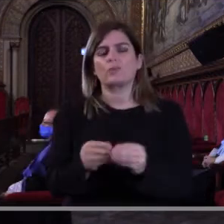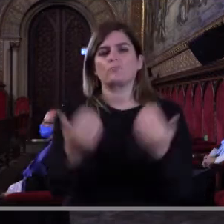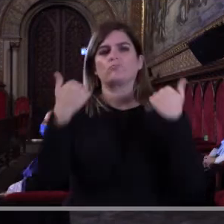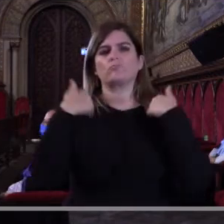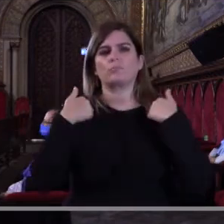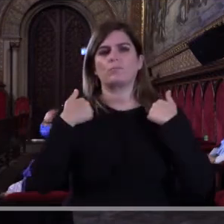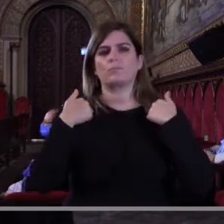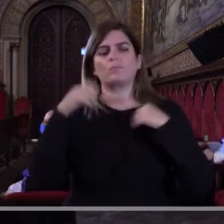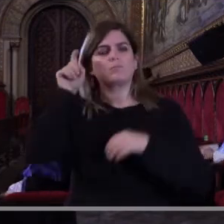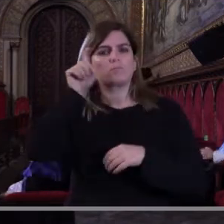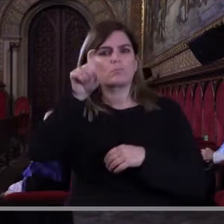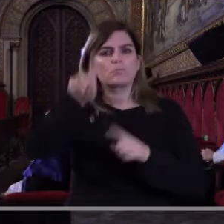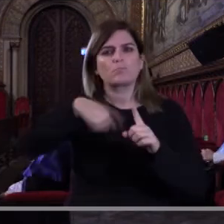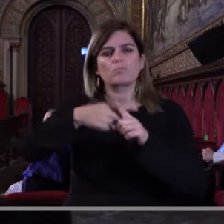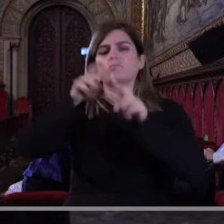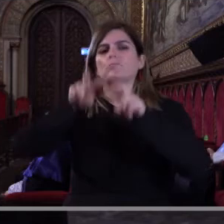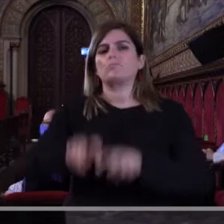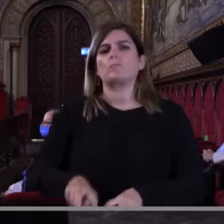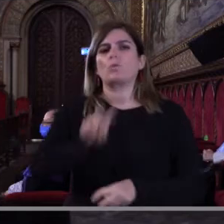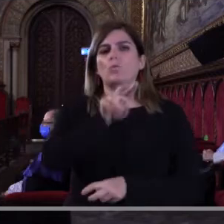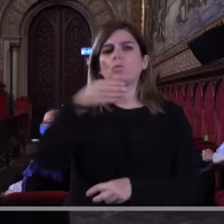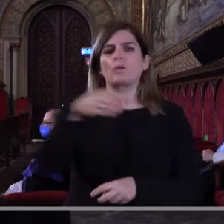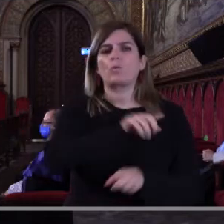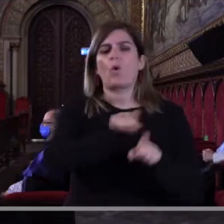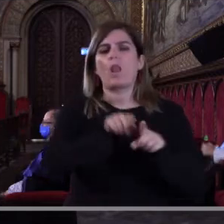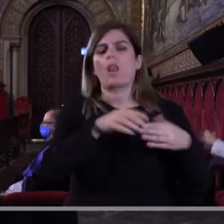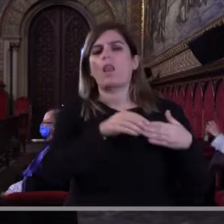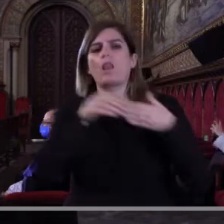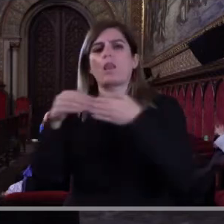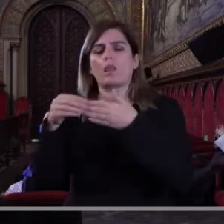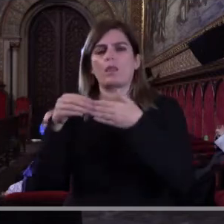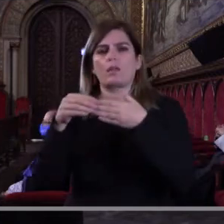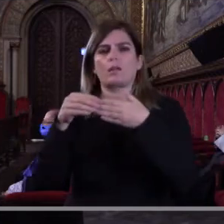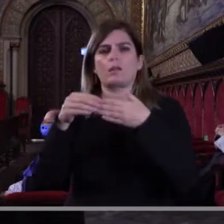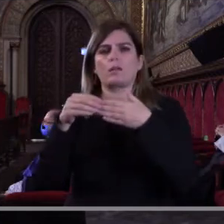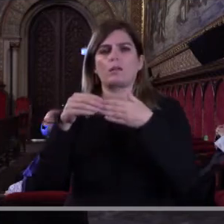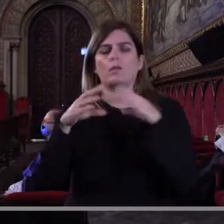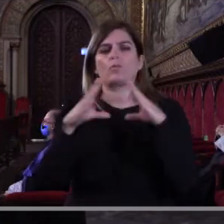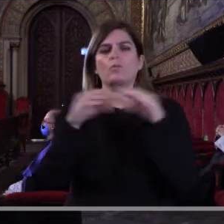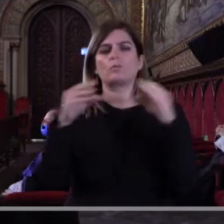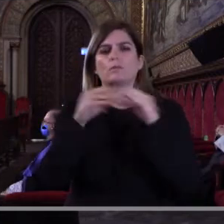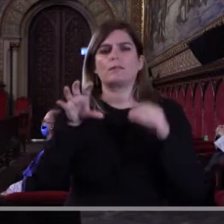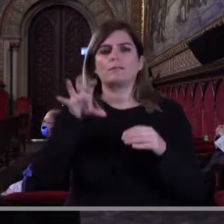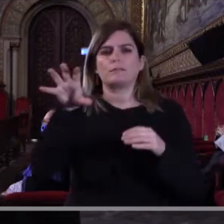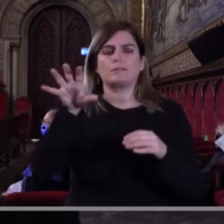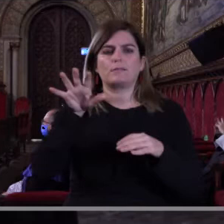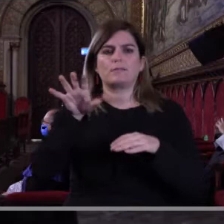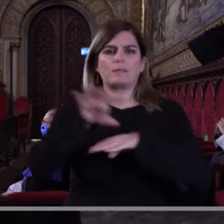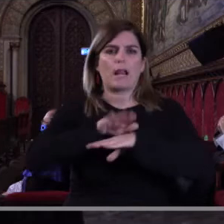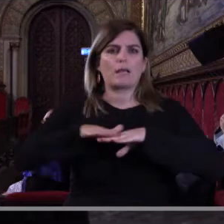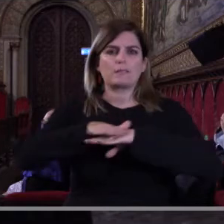i recerca, la UB lidera la posició de les universitats de l'Estat i continua sent una de